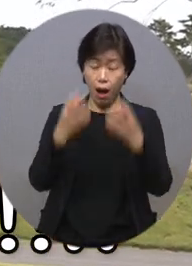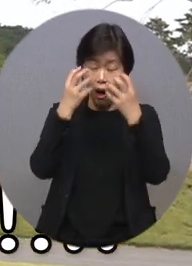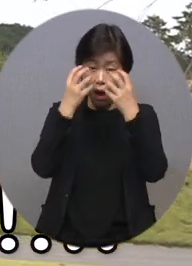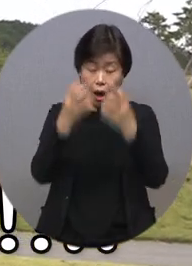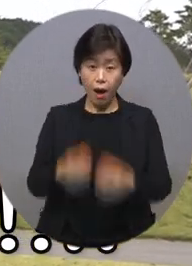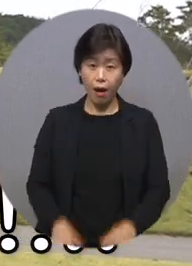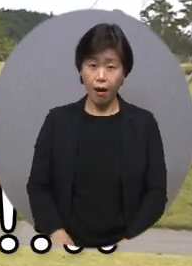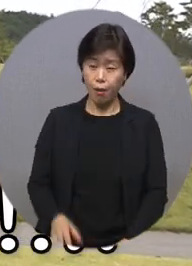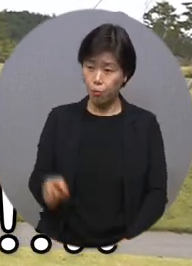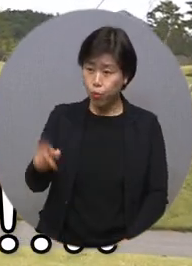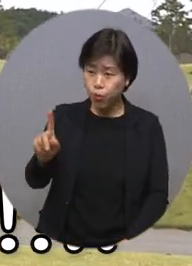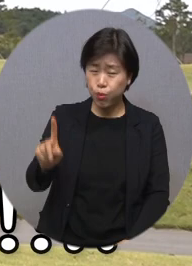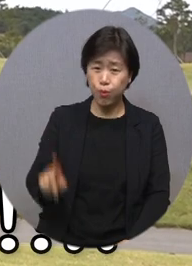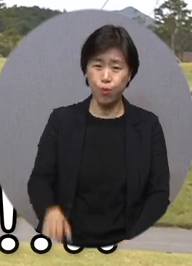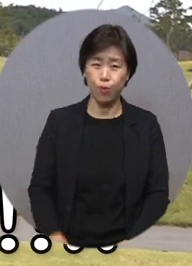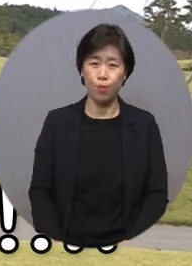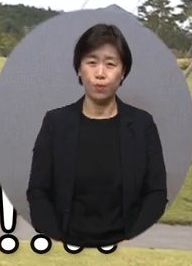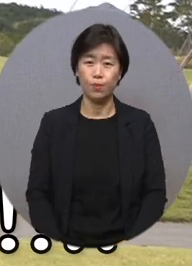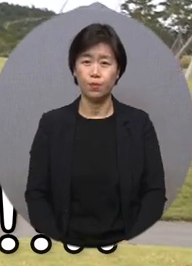오와우!